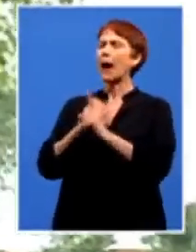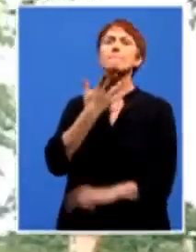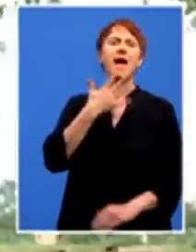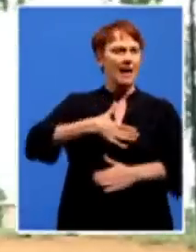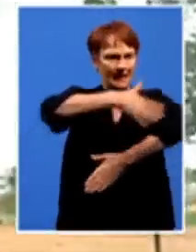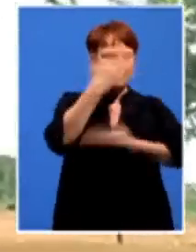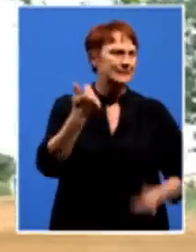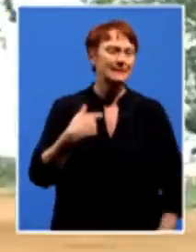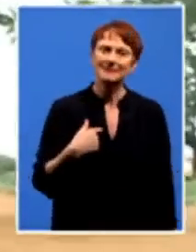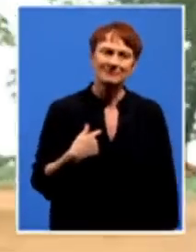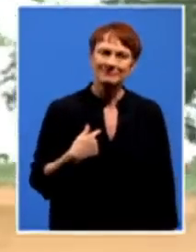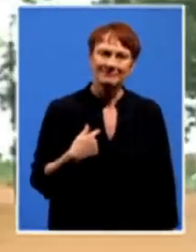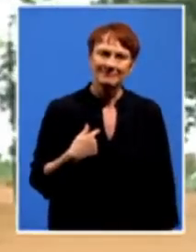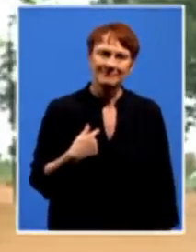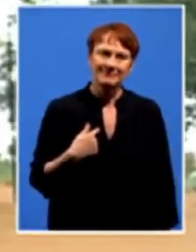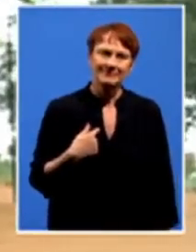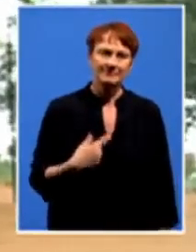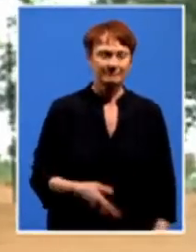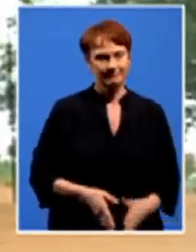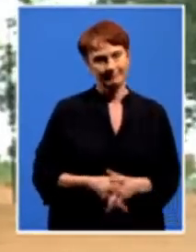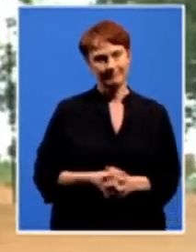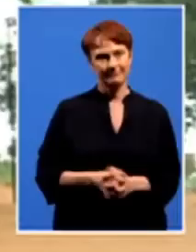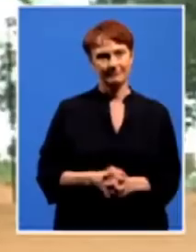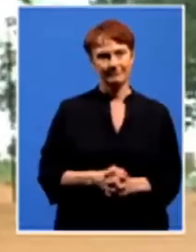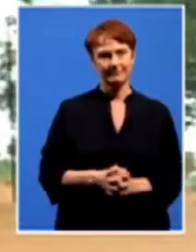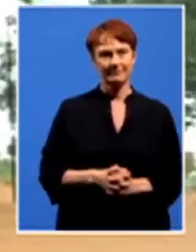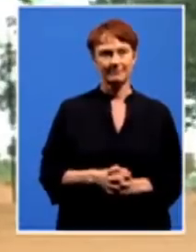a ni tivi ku mani loyi ni nga vulavulaka na yena